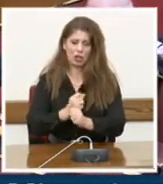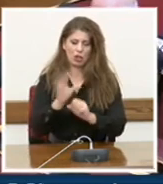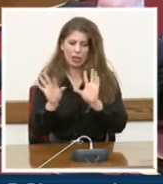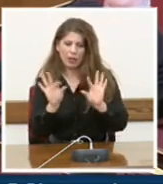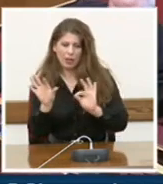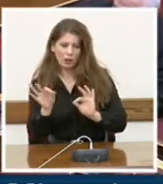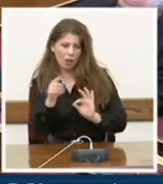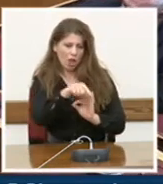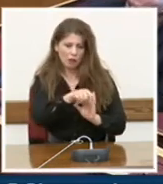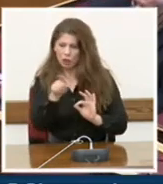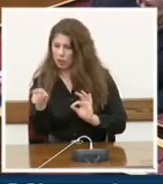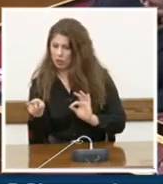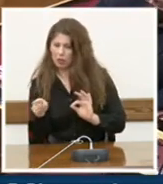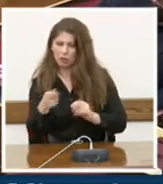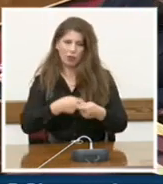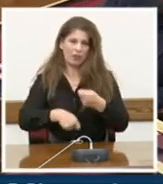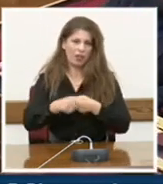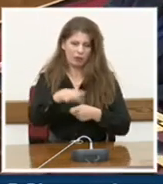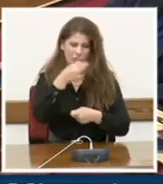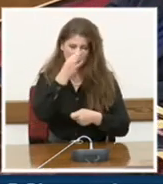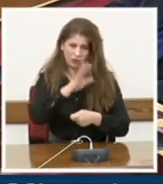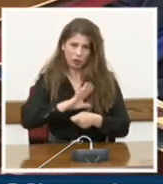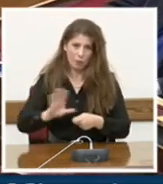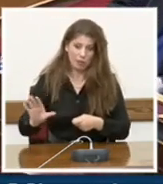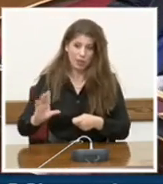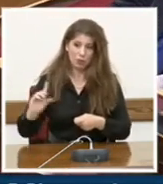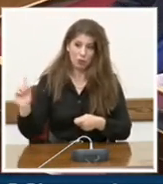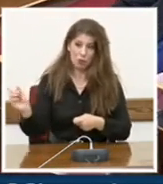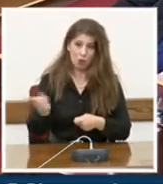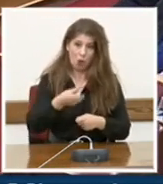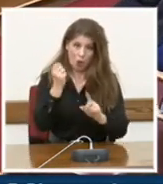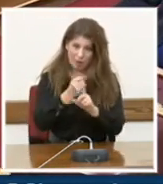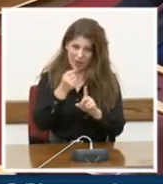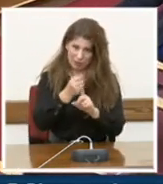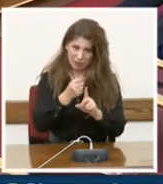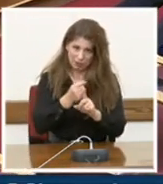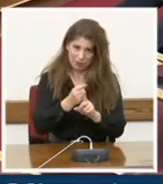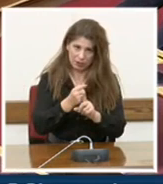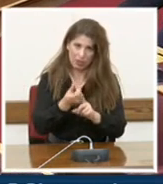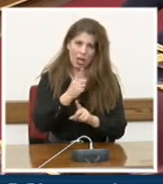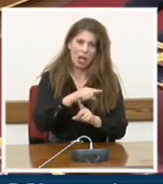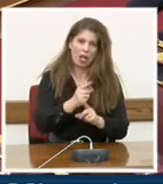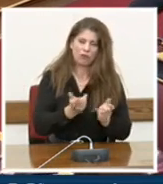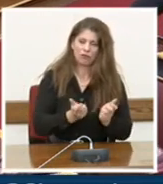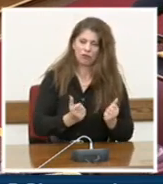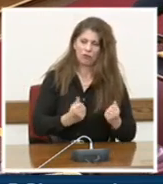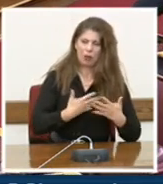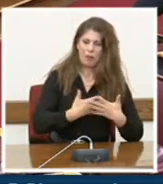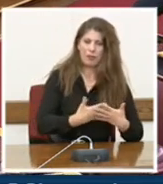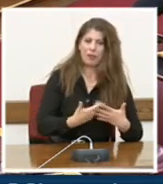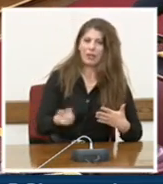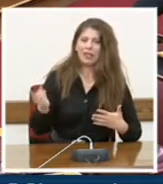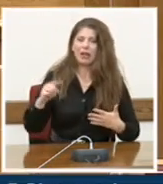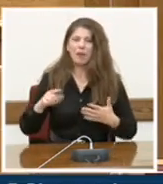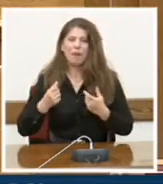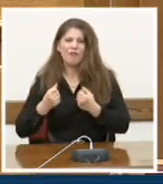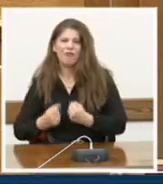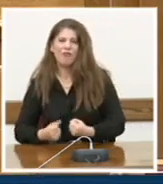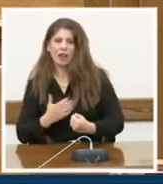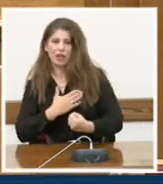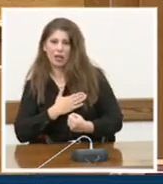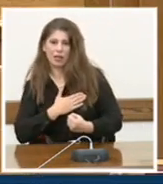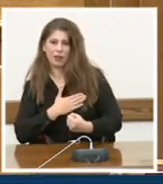διαχειριστή αυτής της απείλας που όλοι υπερασπίζεστε, άλλοι πιο ένθερμα και άλλοι δήθεν με βαριά καρδιά,